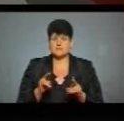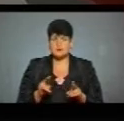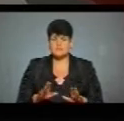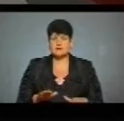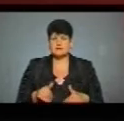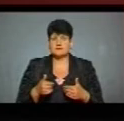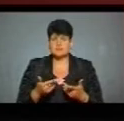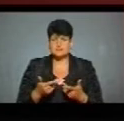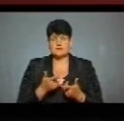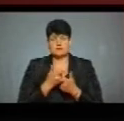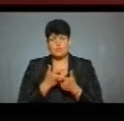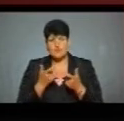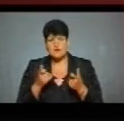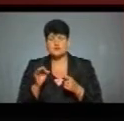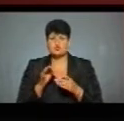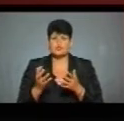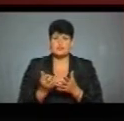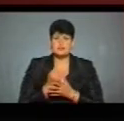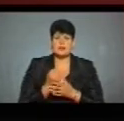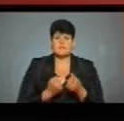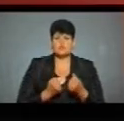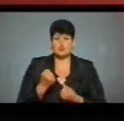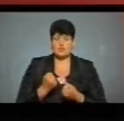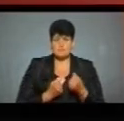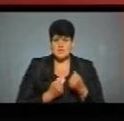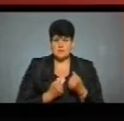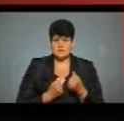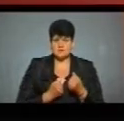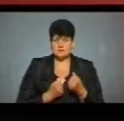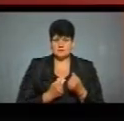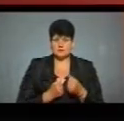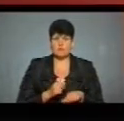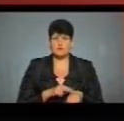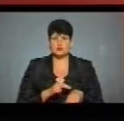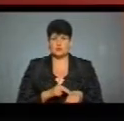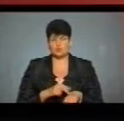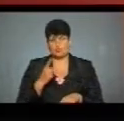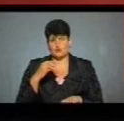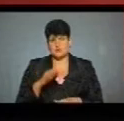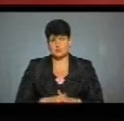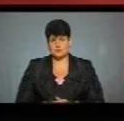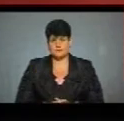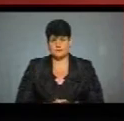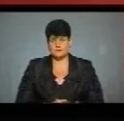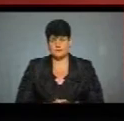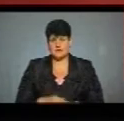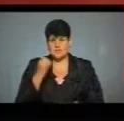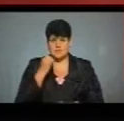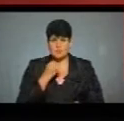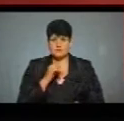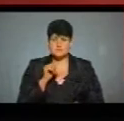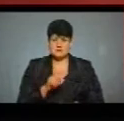надсилатися інформація щодо виявлення даного автомобілю до патрульної поліції. Власне, я дякую вам за те,